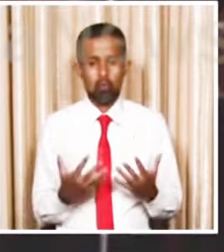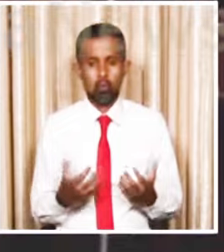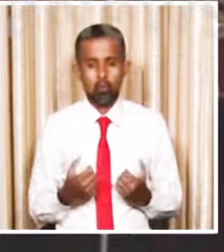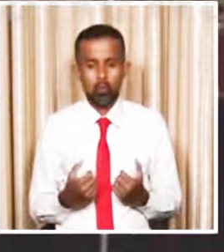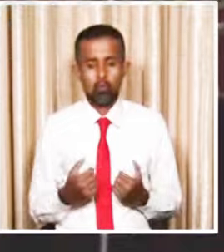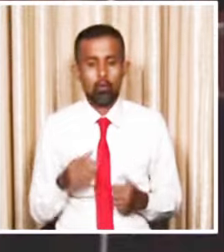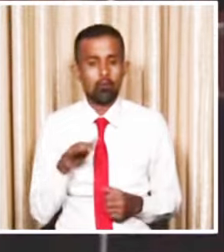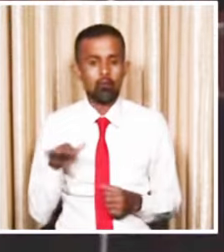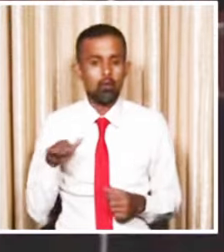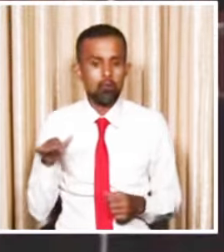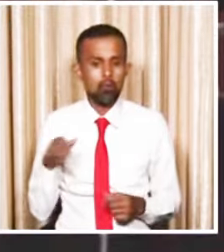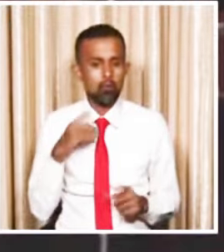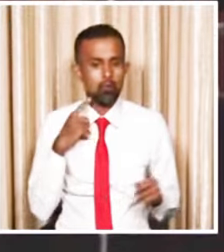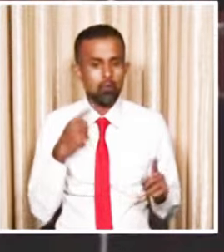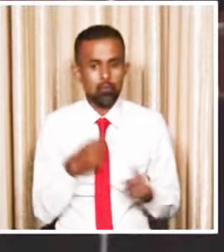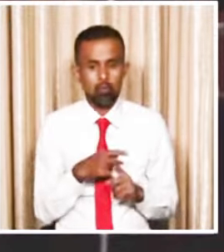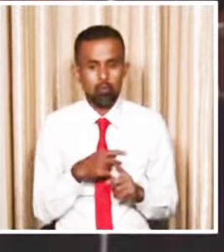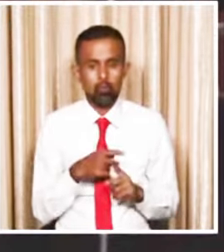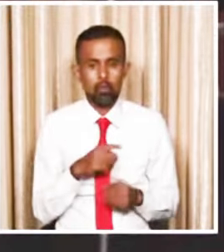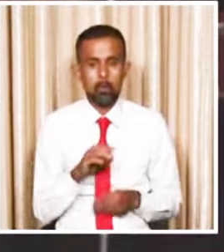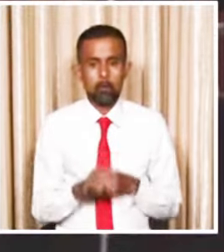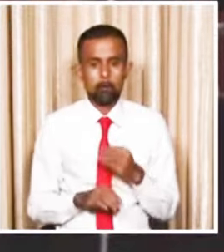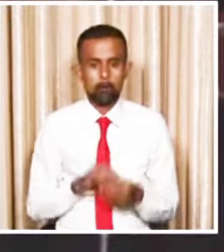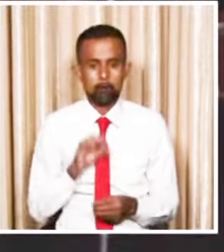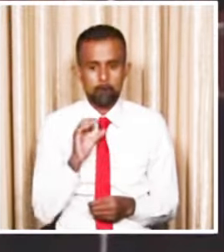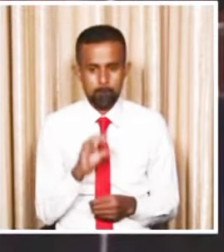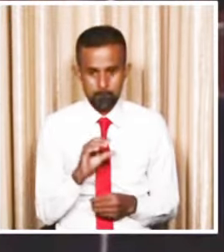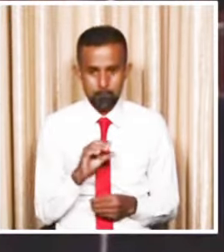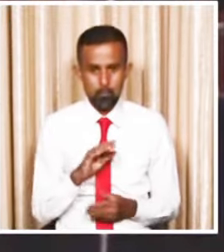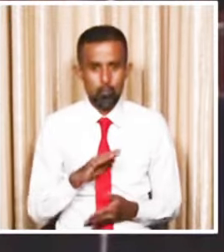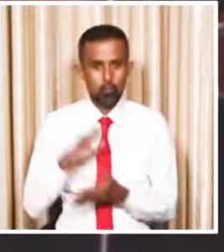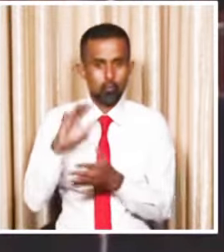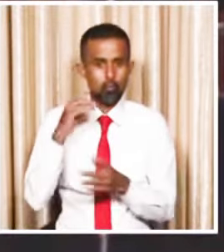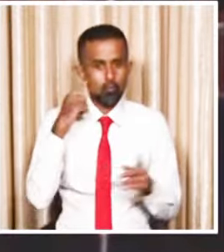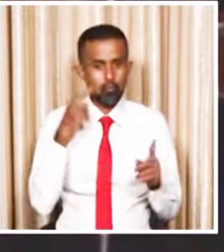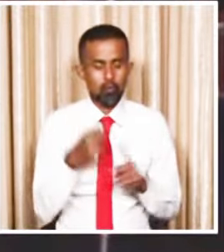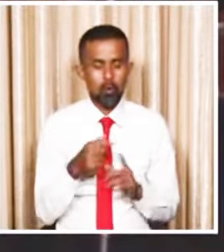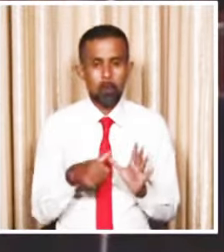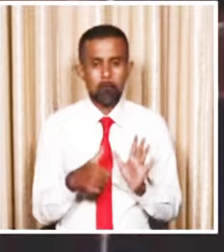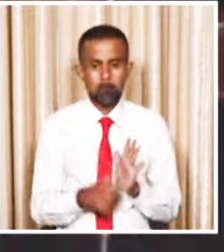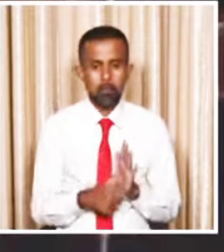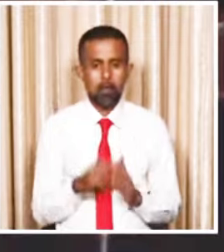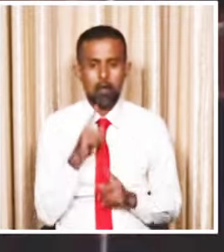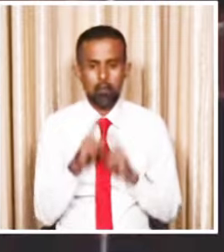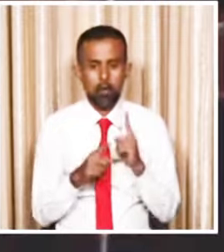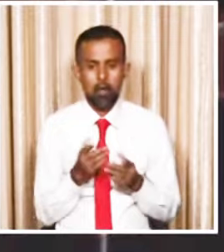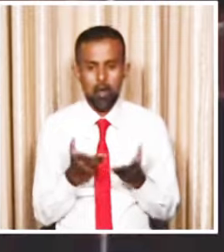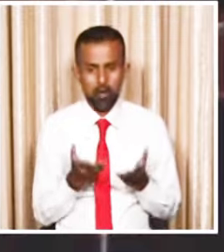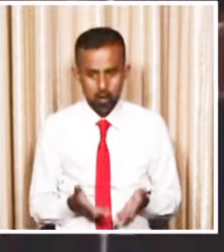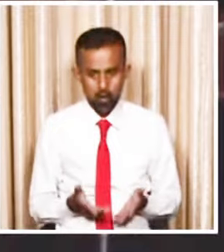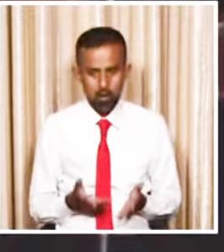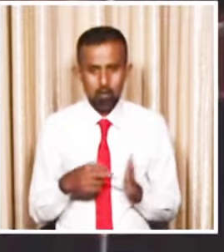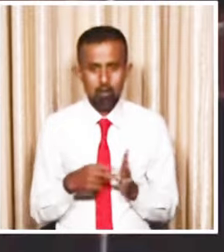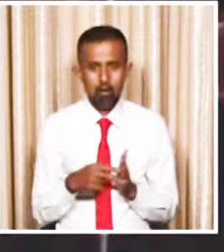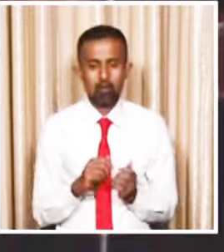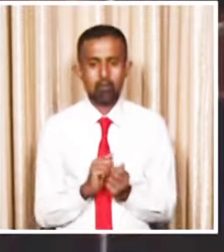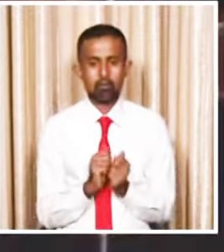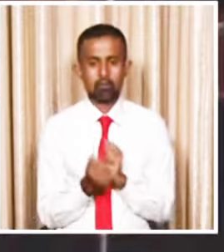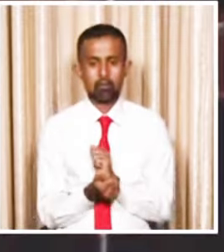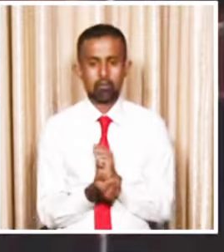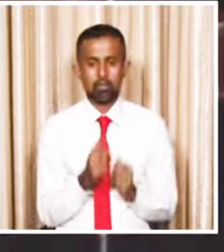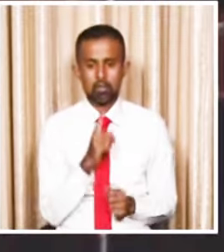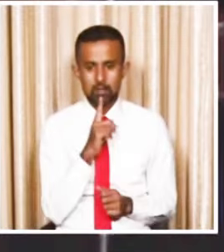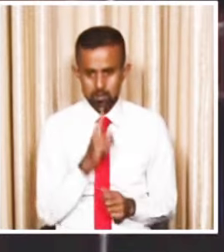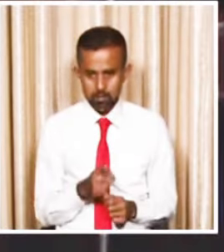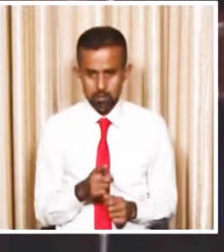యమ్యం శ్రేష్ఠ పిలిబద్ద విశేషమ ఆయోజన సా అపనాయన గణతమై మీ పనతే కథాకరణ నమూ ఆర్థిక పరివర్తనీకరణ కీలక